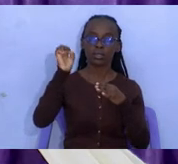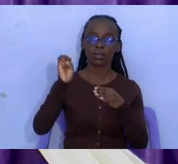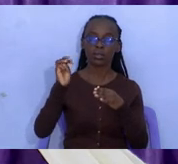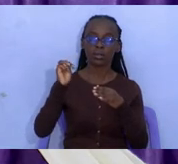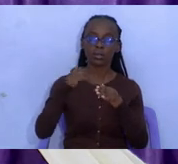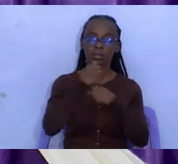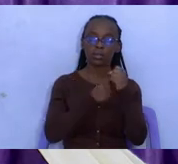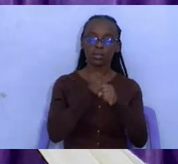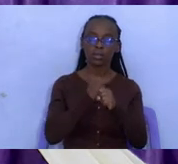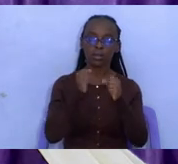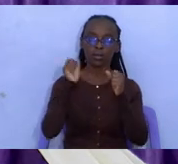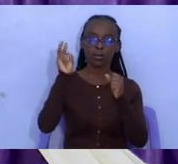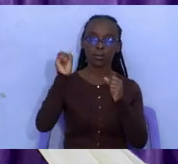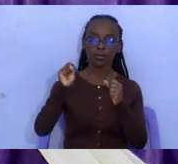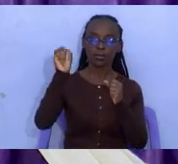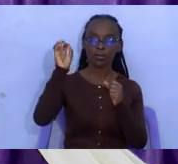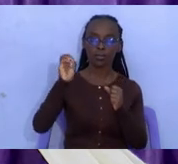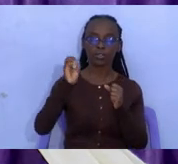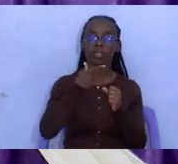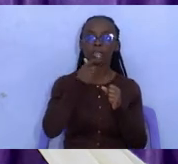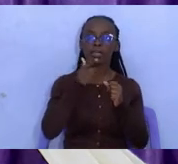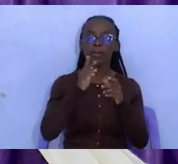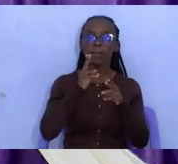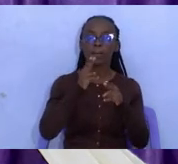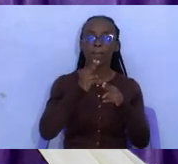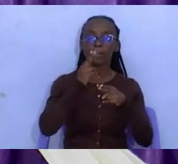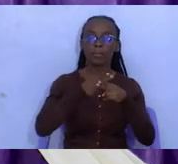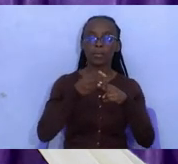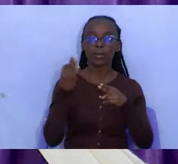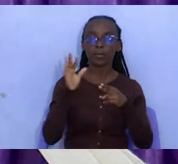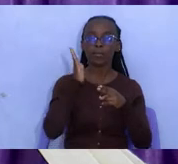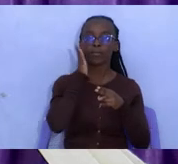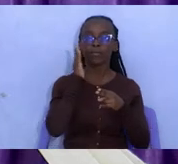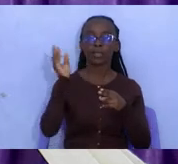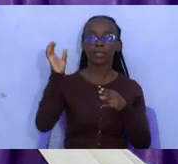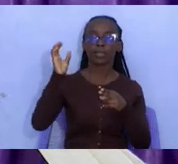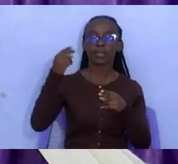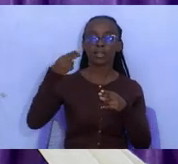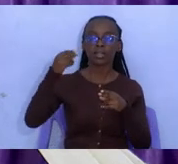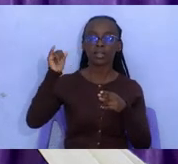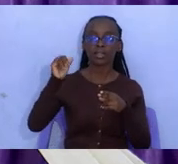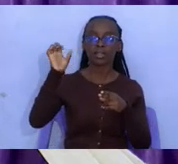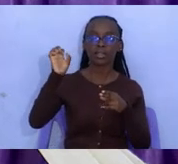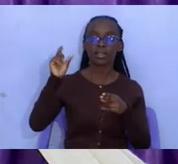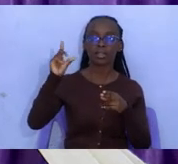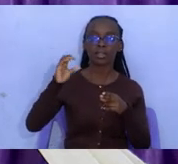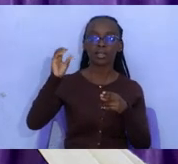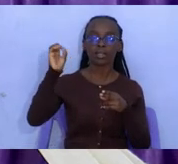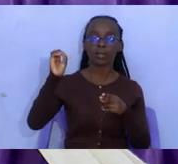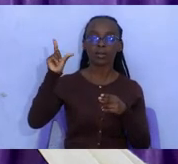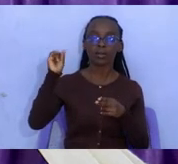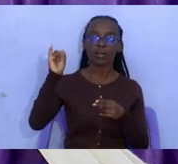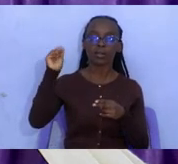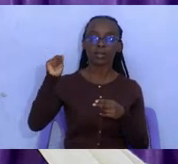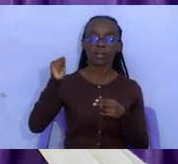52, na jina la mamaye aliitwa Yekolia wa Yerusalemu. Verse 4,